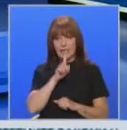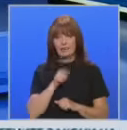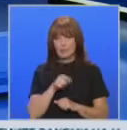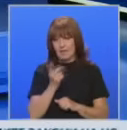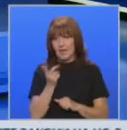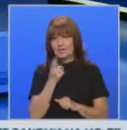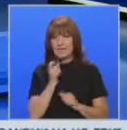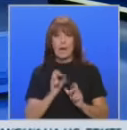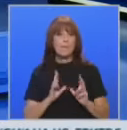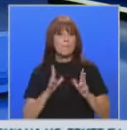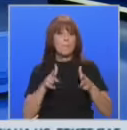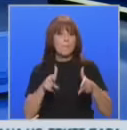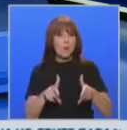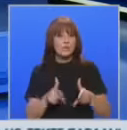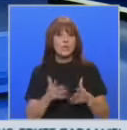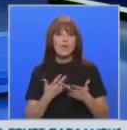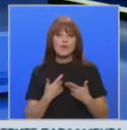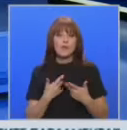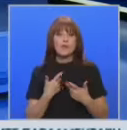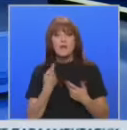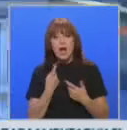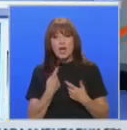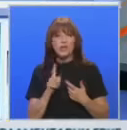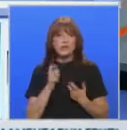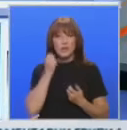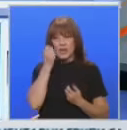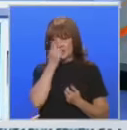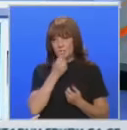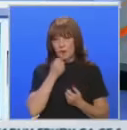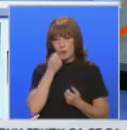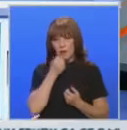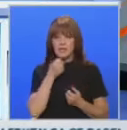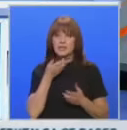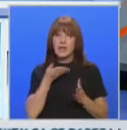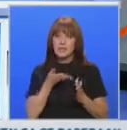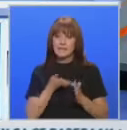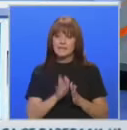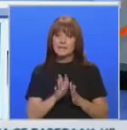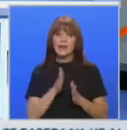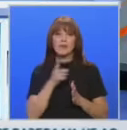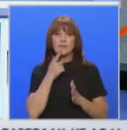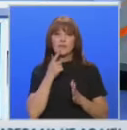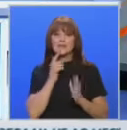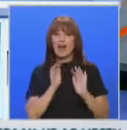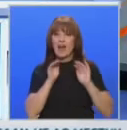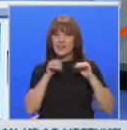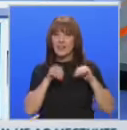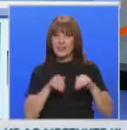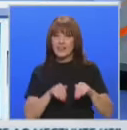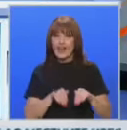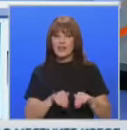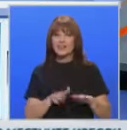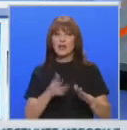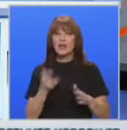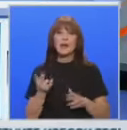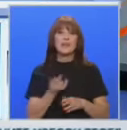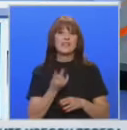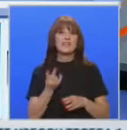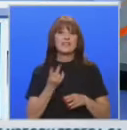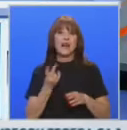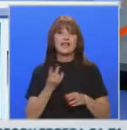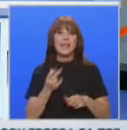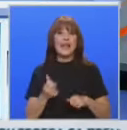мостовете, обаче има спекулации за други съоръжения. И затова сега тръгваме по пътя на приливната вълна, а тя минава през 2 язовира.